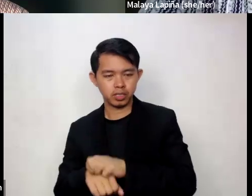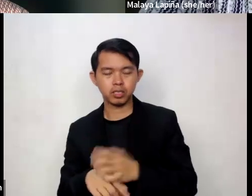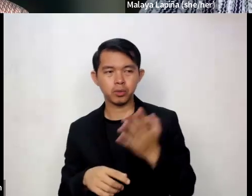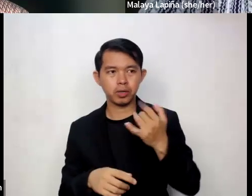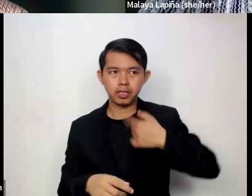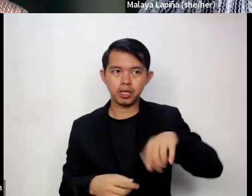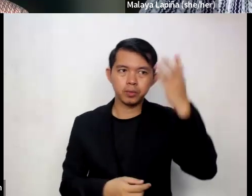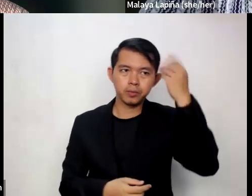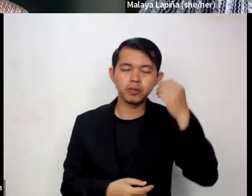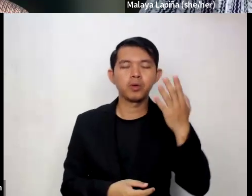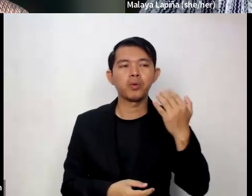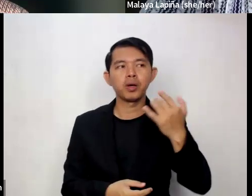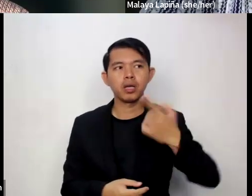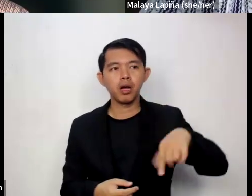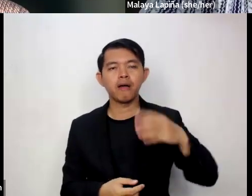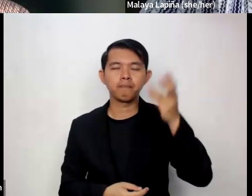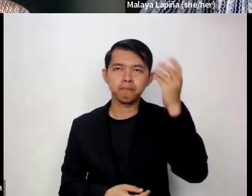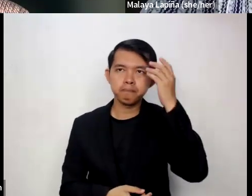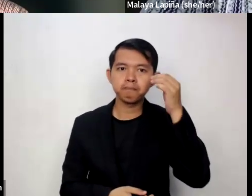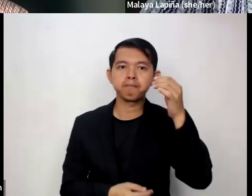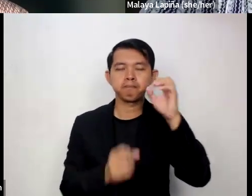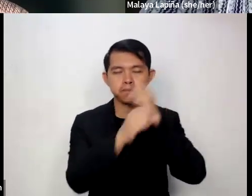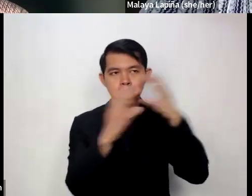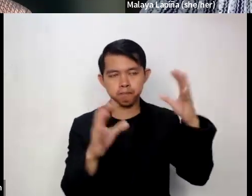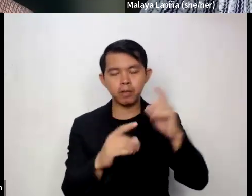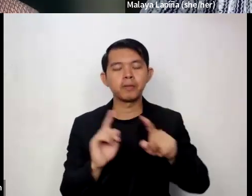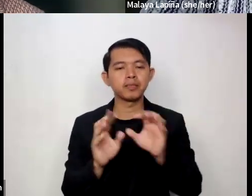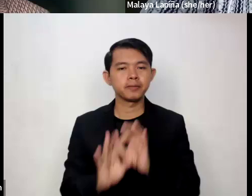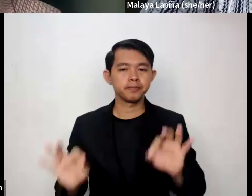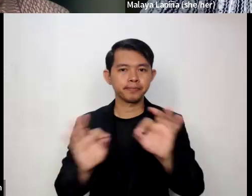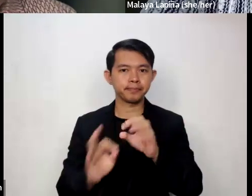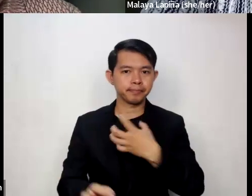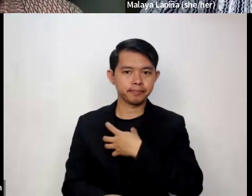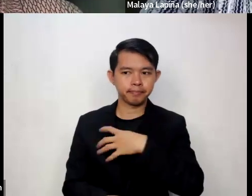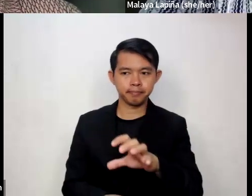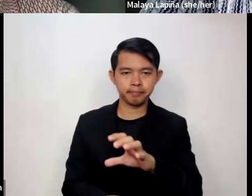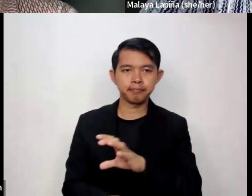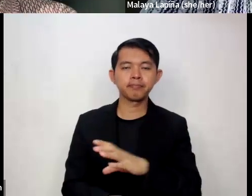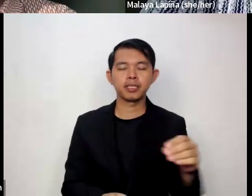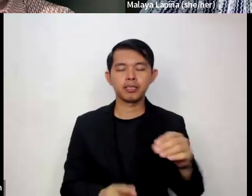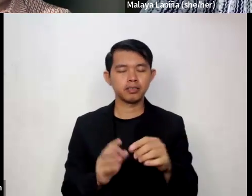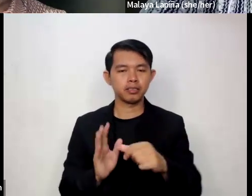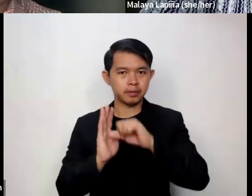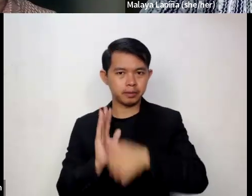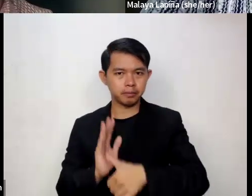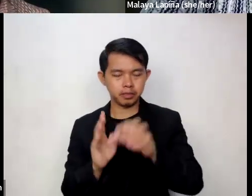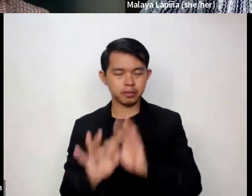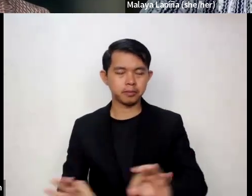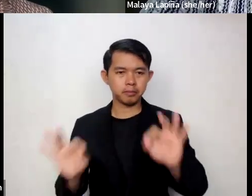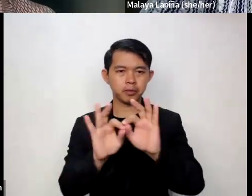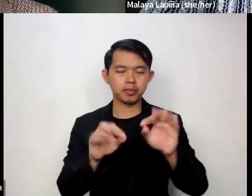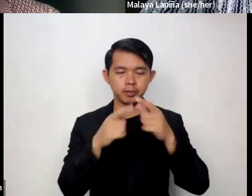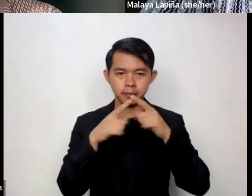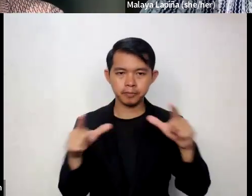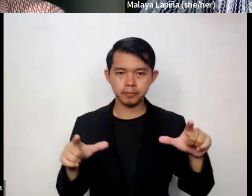meron tayong colonial mindset. And one way of doing that is empowering and reclaiming no, kung ano yung halaga nung lingwahe natin or yung